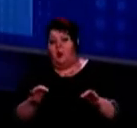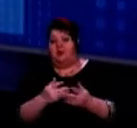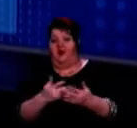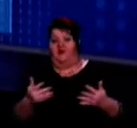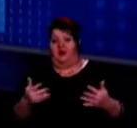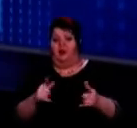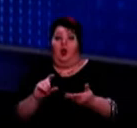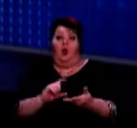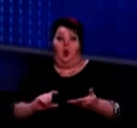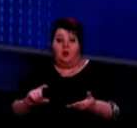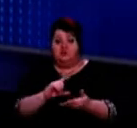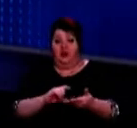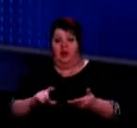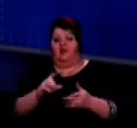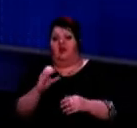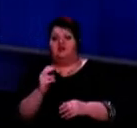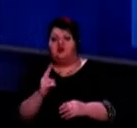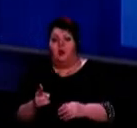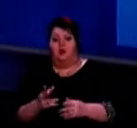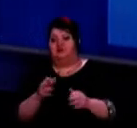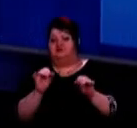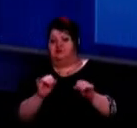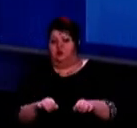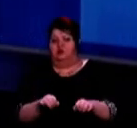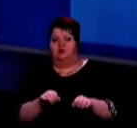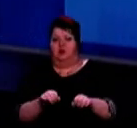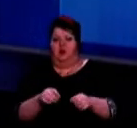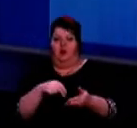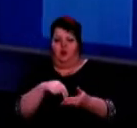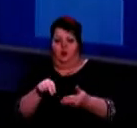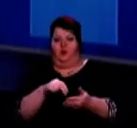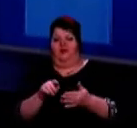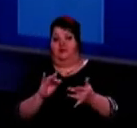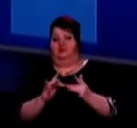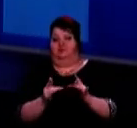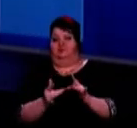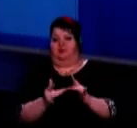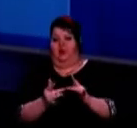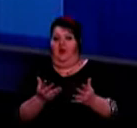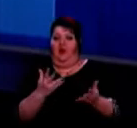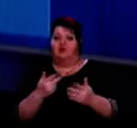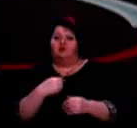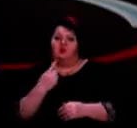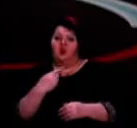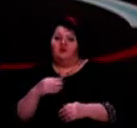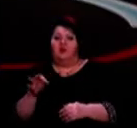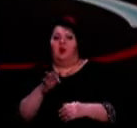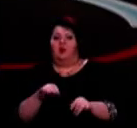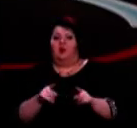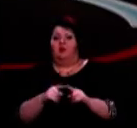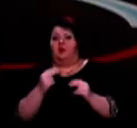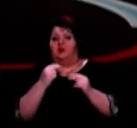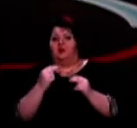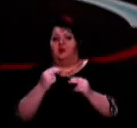ті самі консерви, ті самі соки, в принципі, можна купувати онлайн. А якщо ми говоримо про такі продукти,